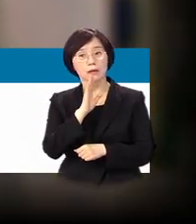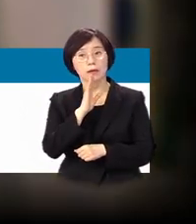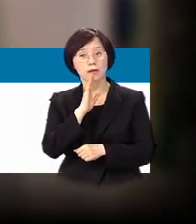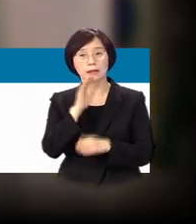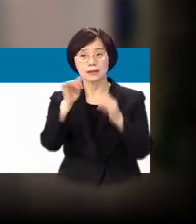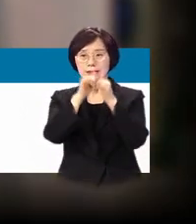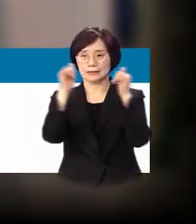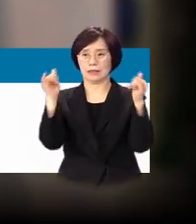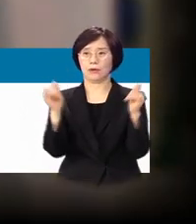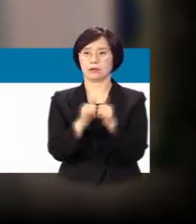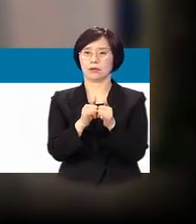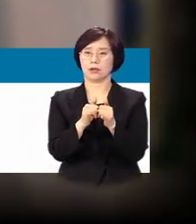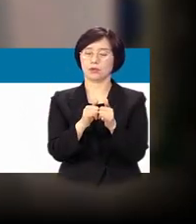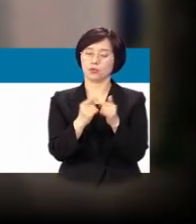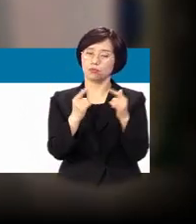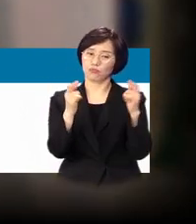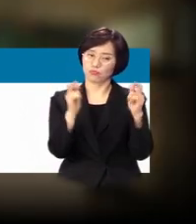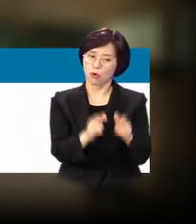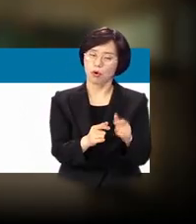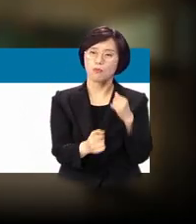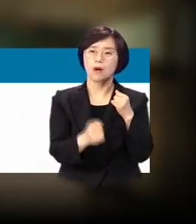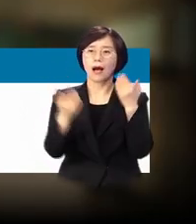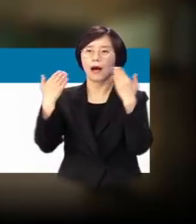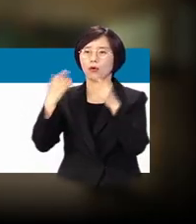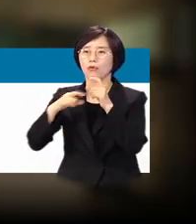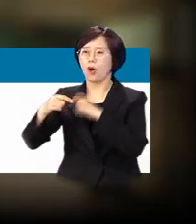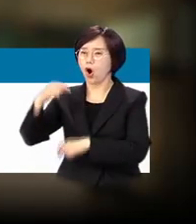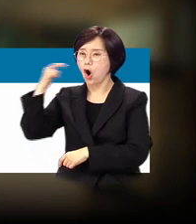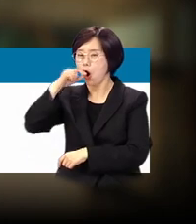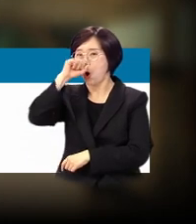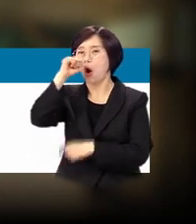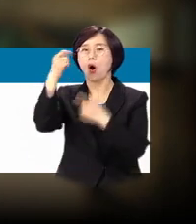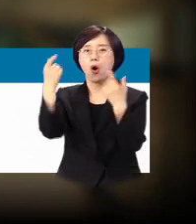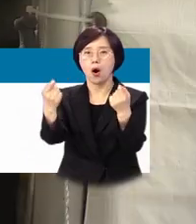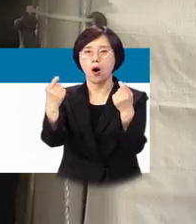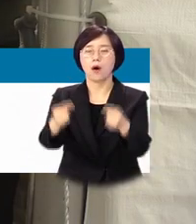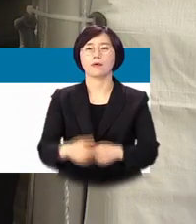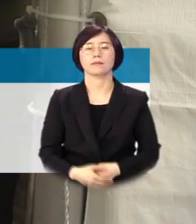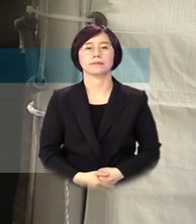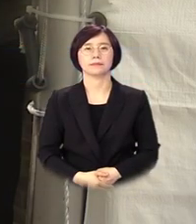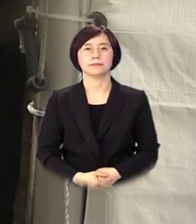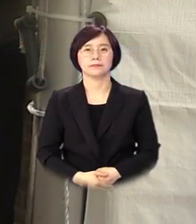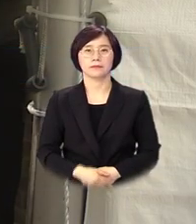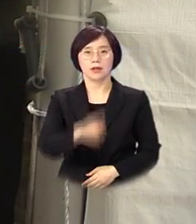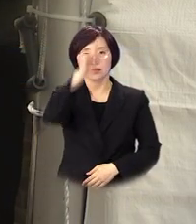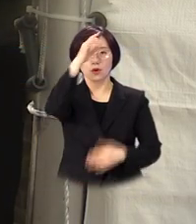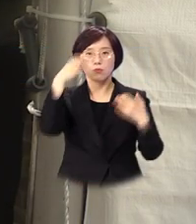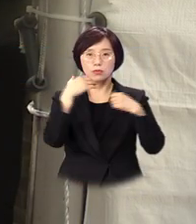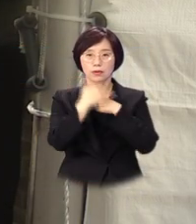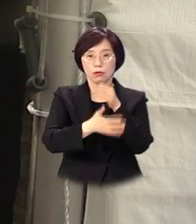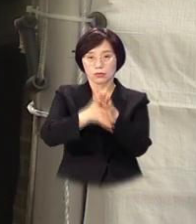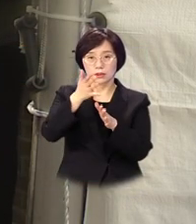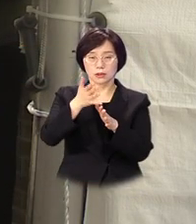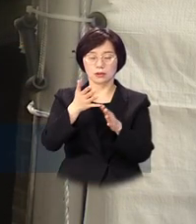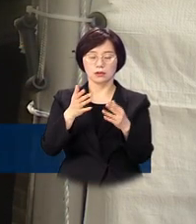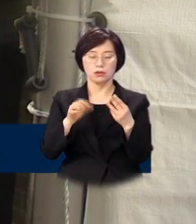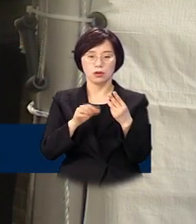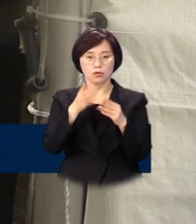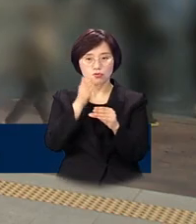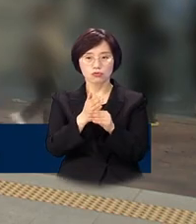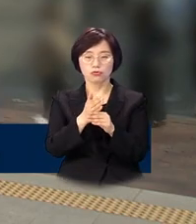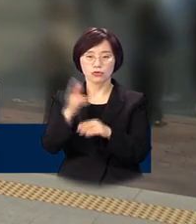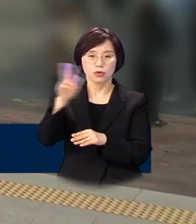사회적인 게 좀 풀어 더라도 학교는 좀더 견고하게 갔으면 좋겠어요 정부와 대구시는 이달 중순 전국